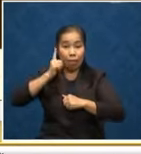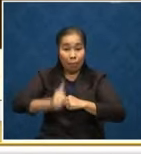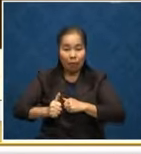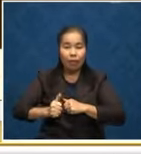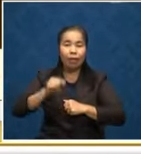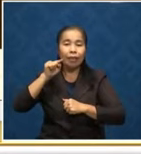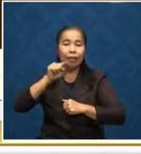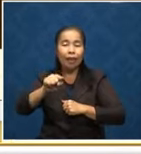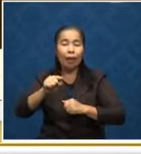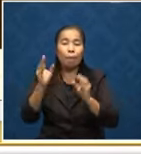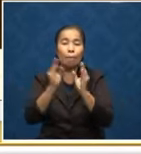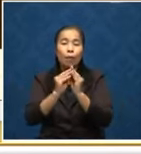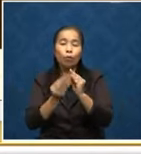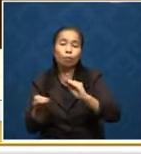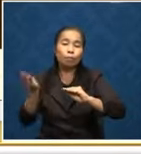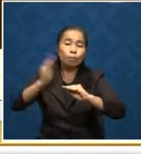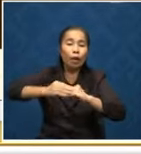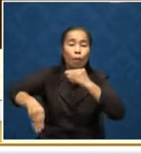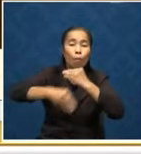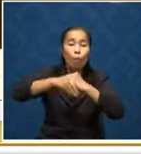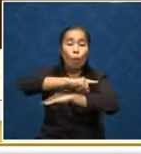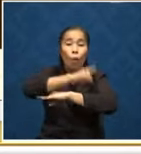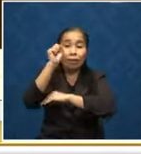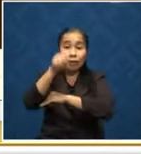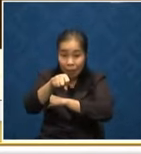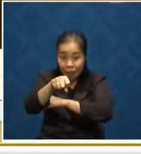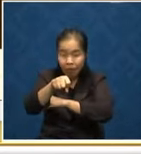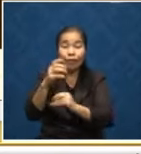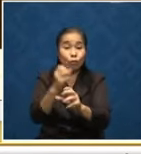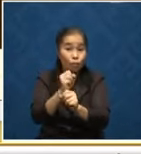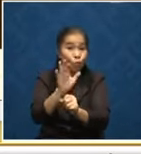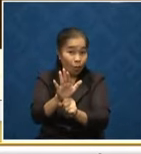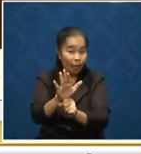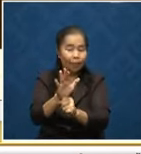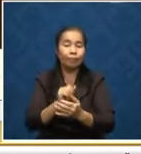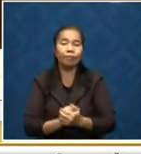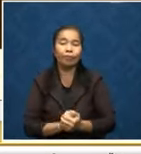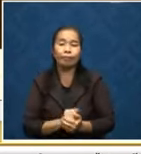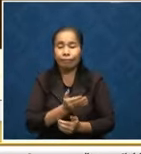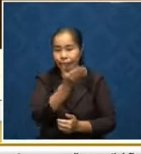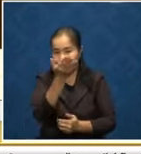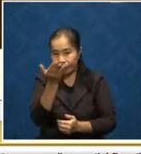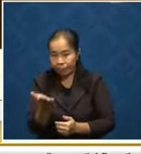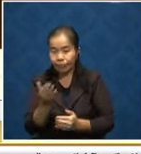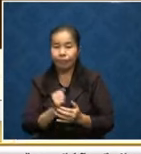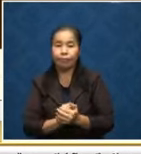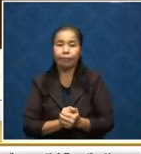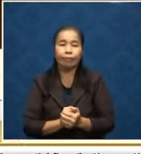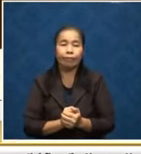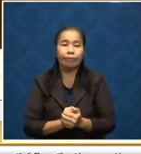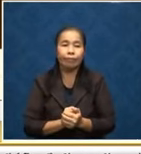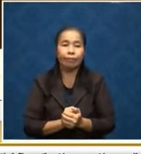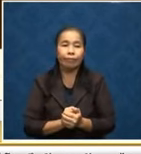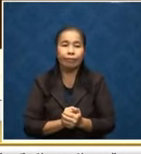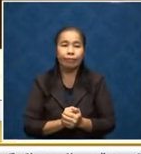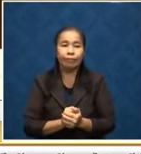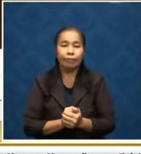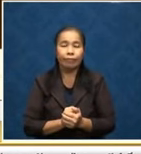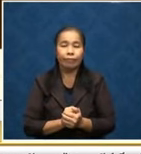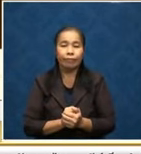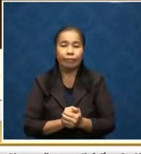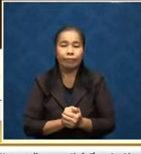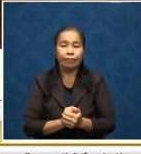อันนี้เป็นข้อโดยสรุปผมฟังจากท่านนะครับครับท่านต่อไปก็ท่านอัตกรศรีลักยาก